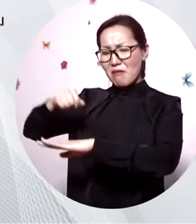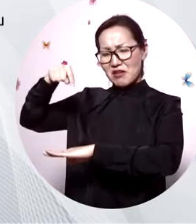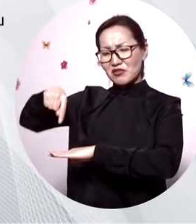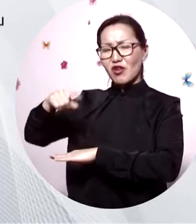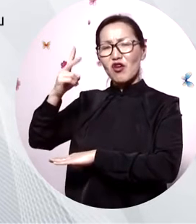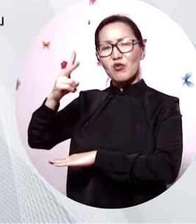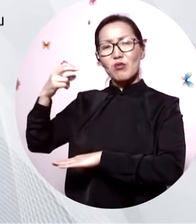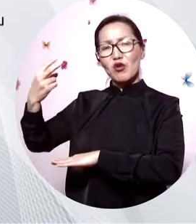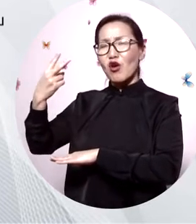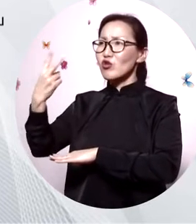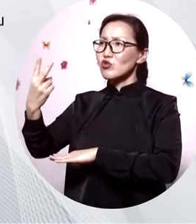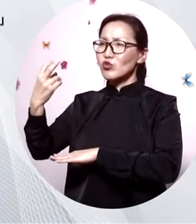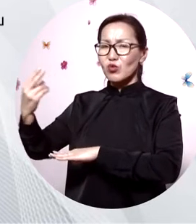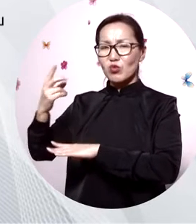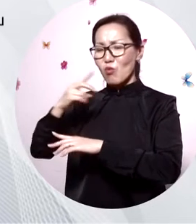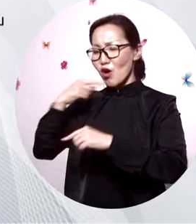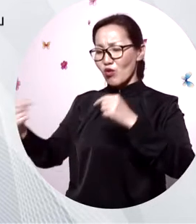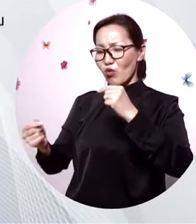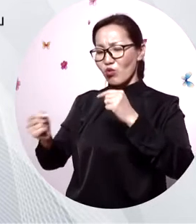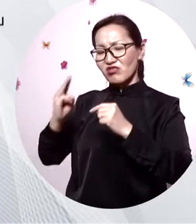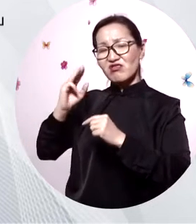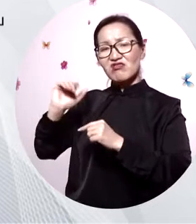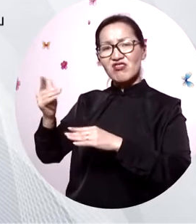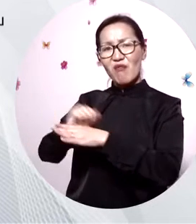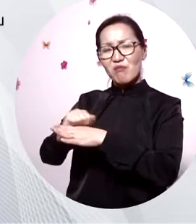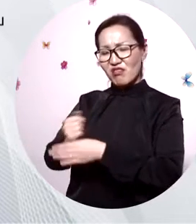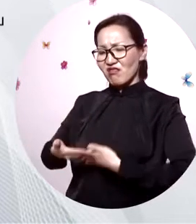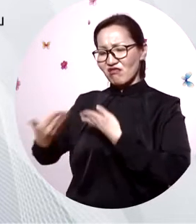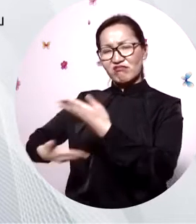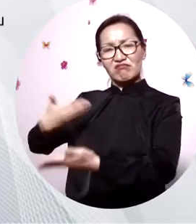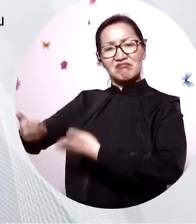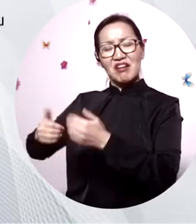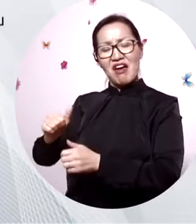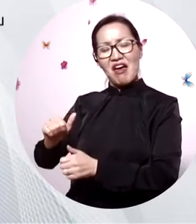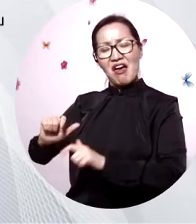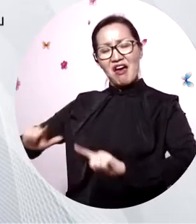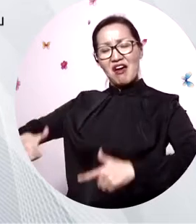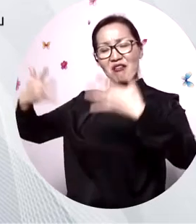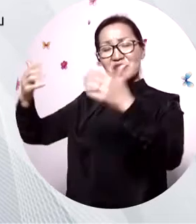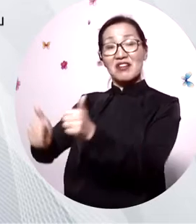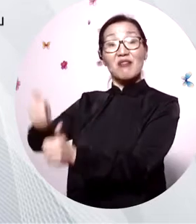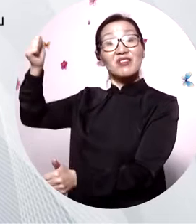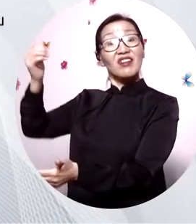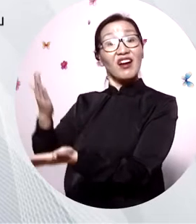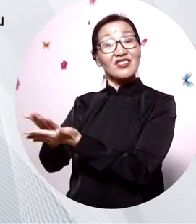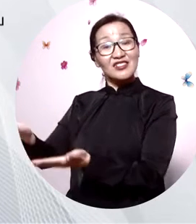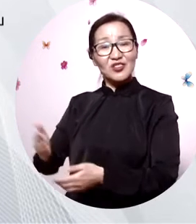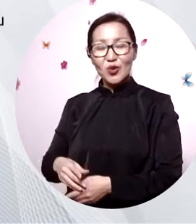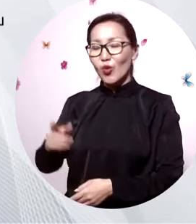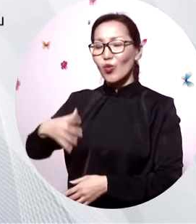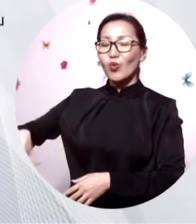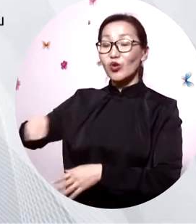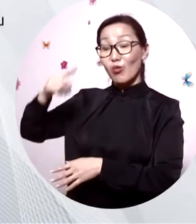аймагта 2220 морин хуурчдыг сургаж гайхамшигттай амжилт гаргасан.